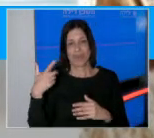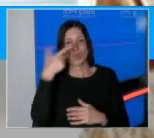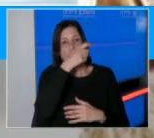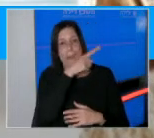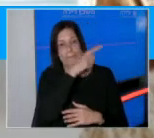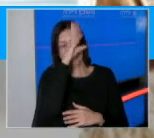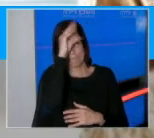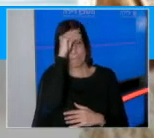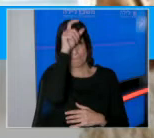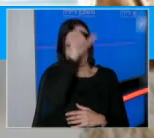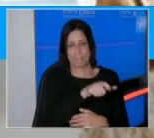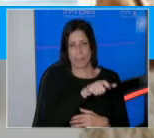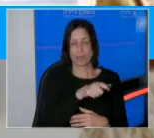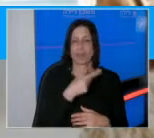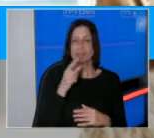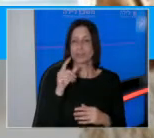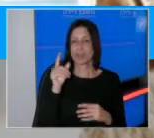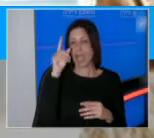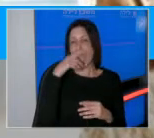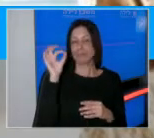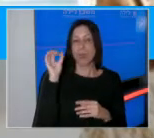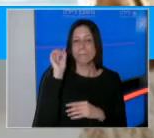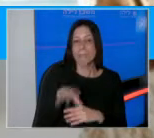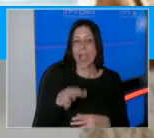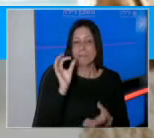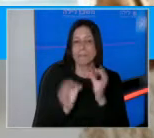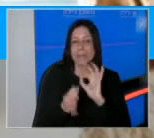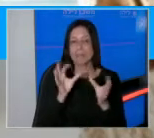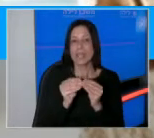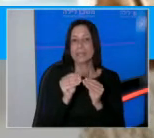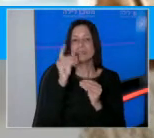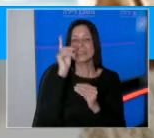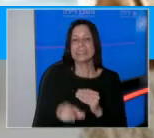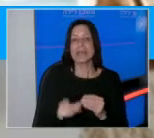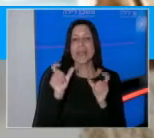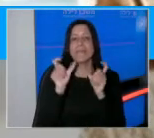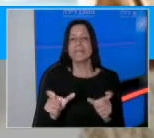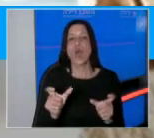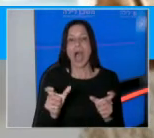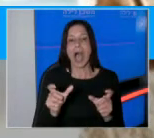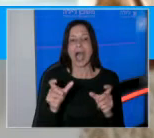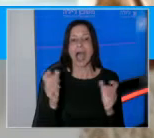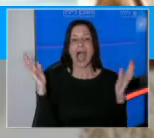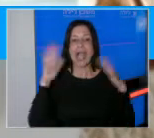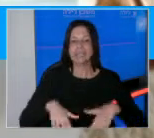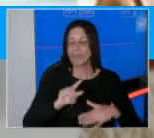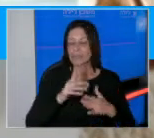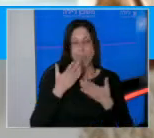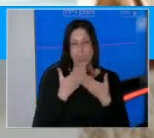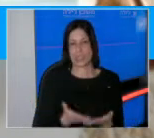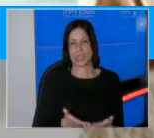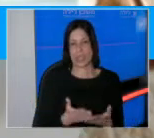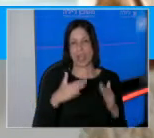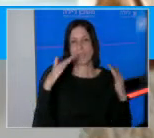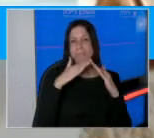שלו מגיע מבית המשפט עם צו מניעת הריסה. רק שזה לא עוזר,